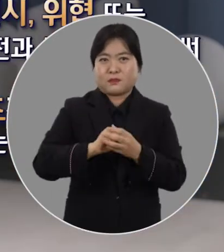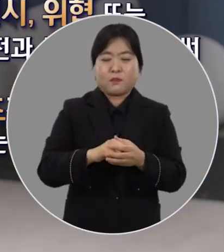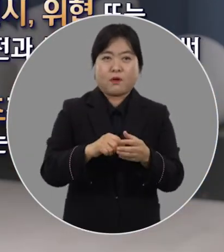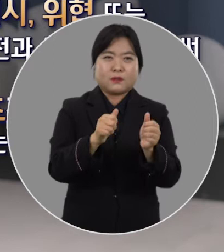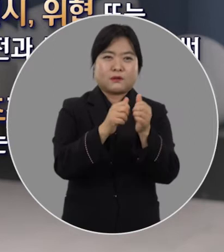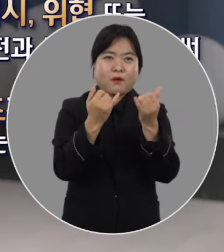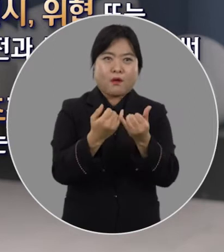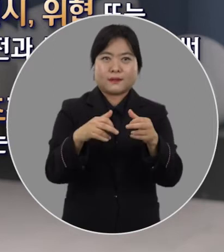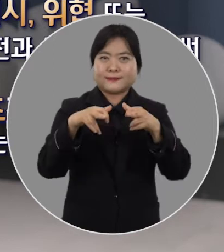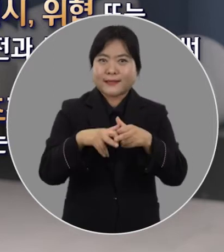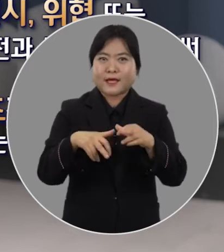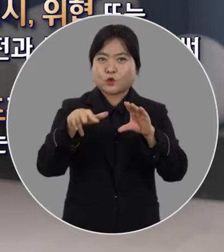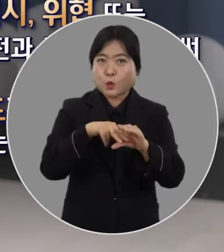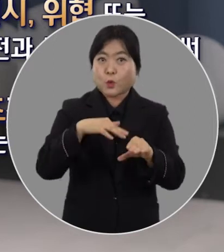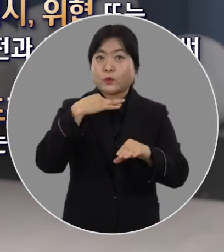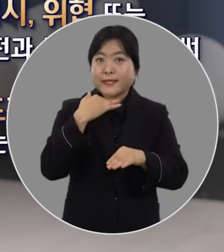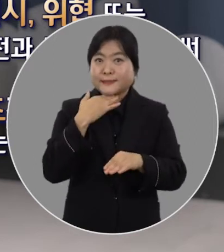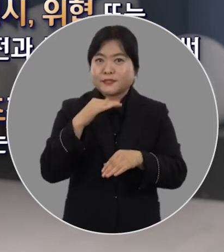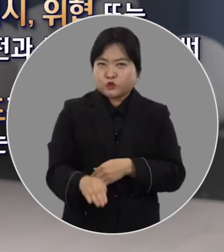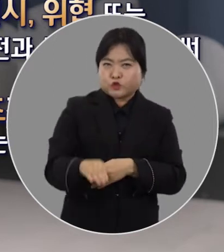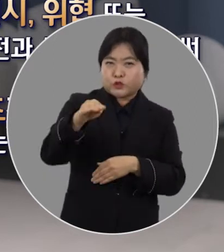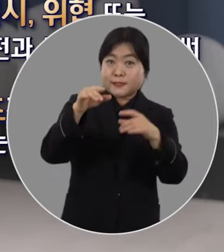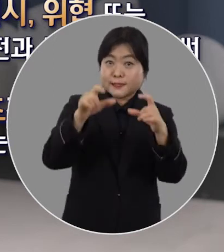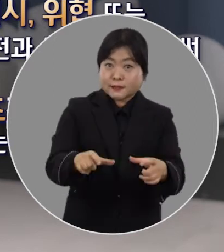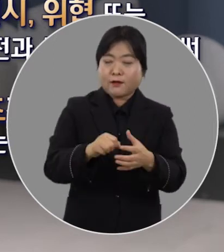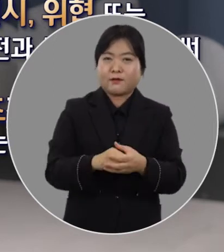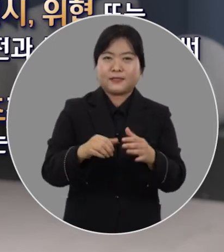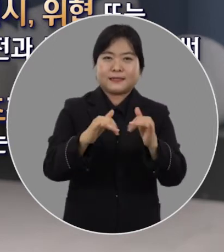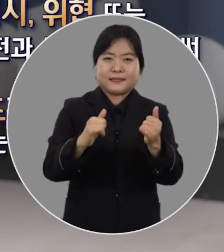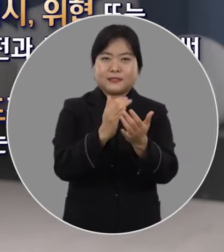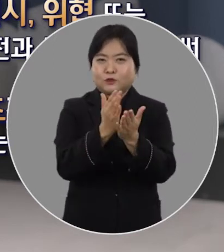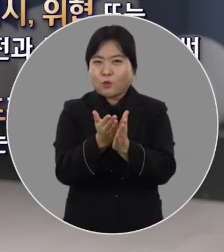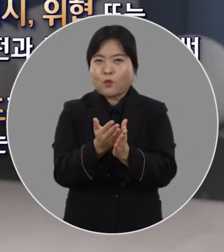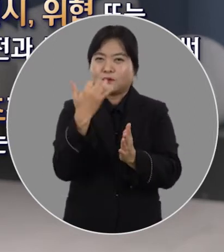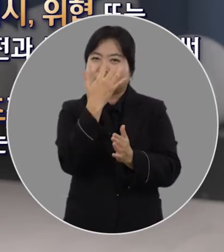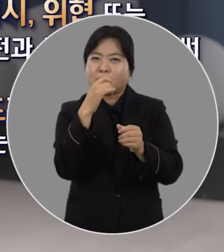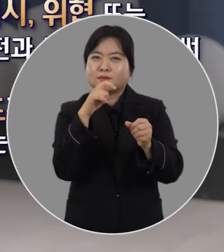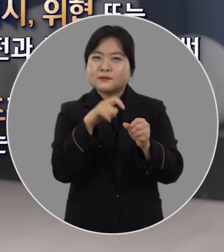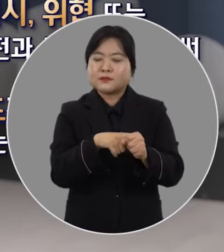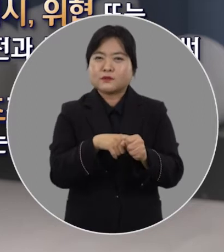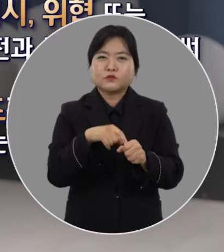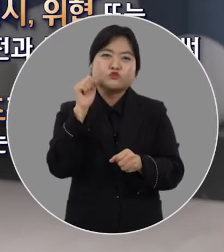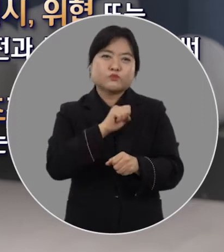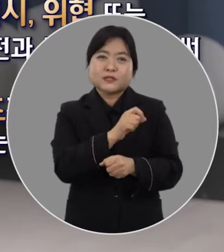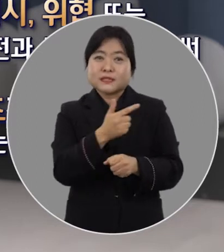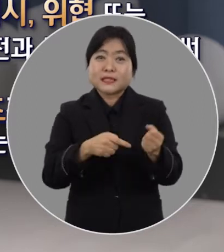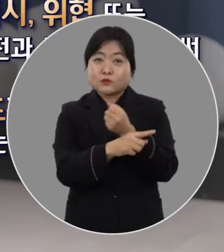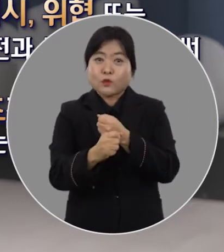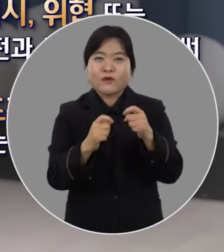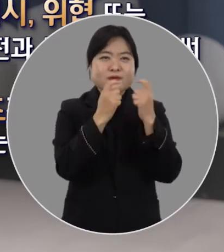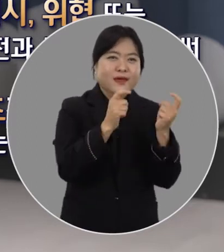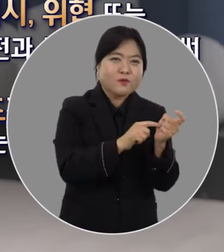성별, 장애, 종교, 나이, 출신 지역, 인종, 성적 지향 등을 이유로 어떤